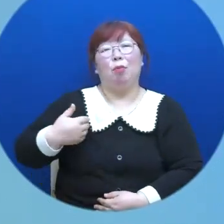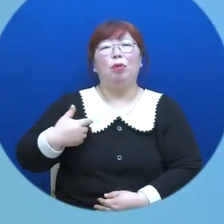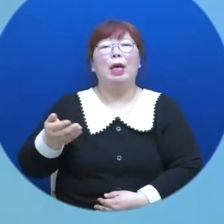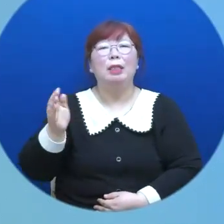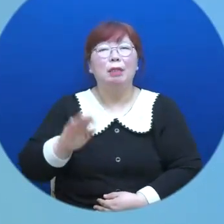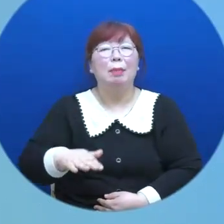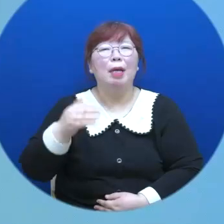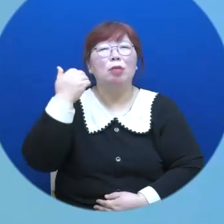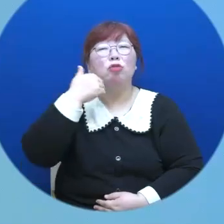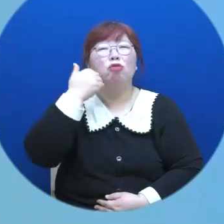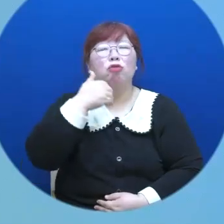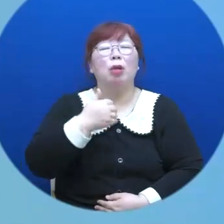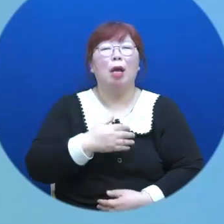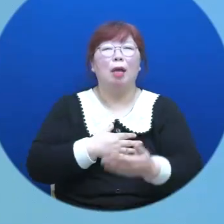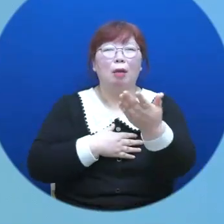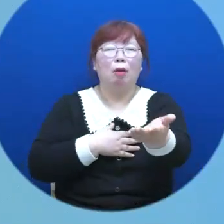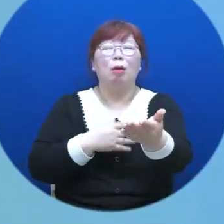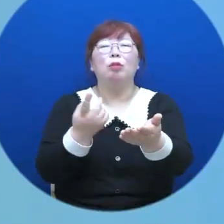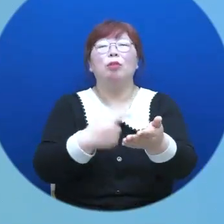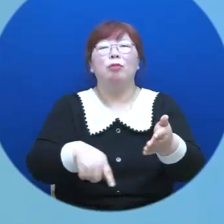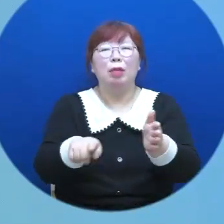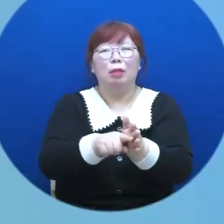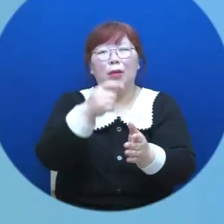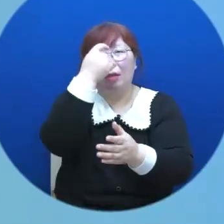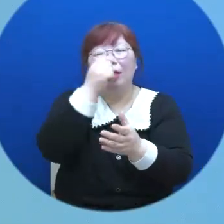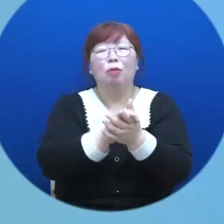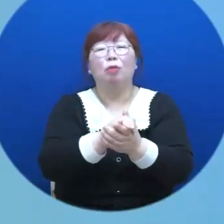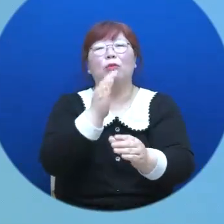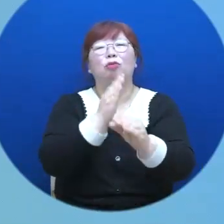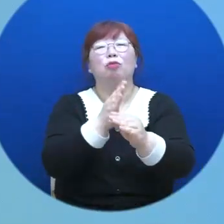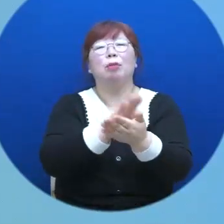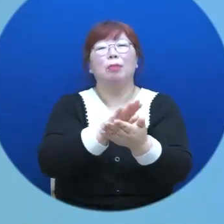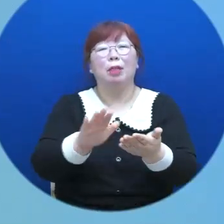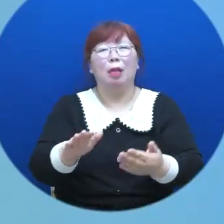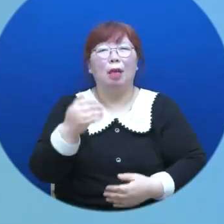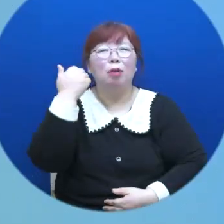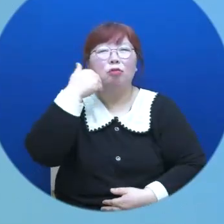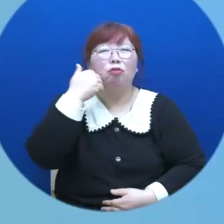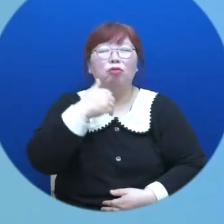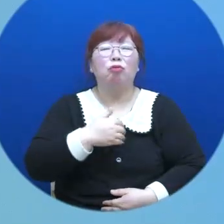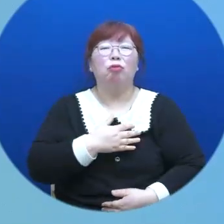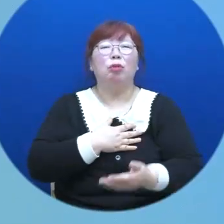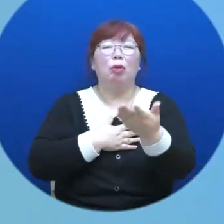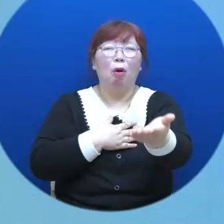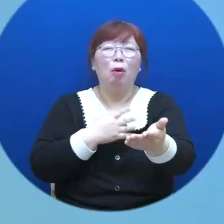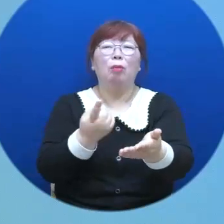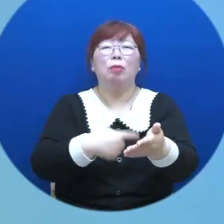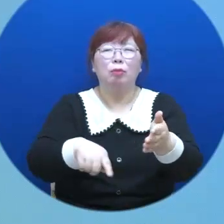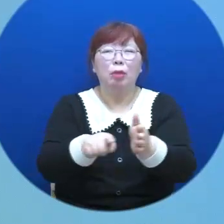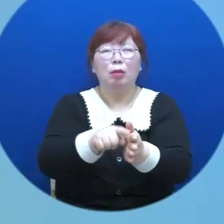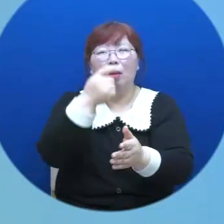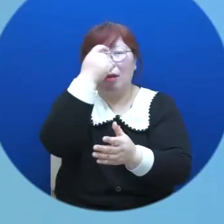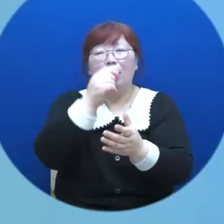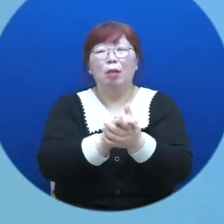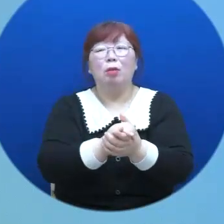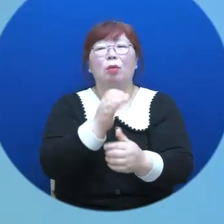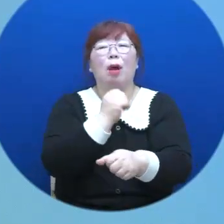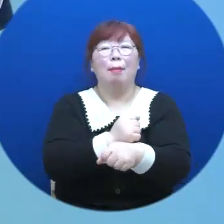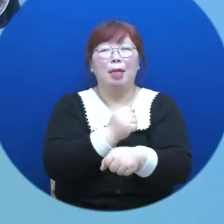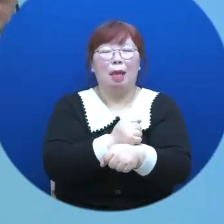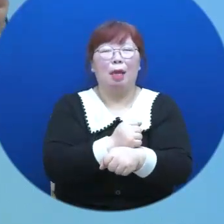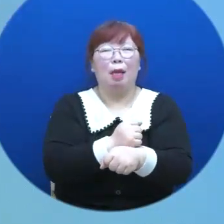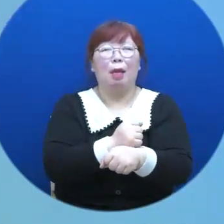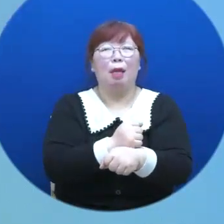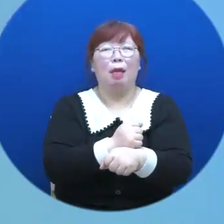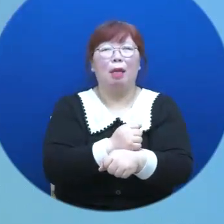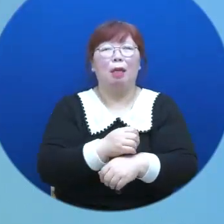누군가 여러분을 위하여 기도합니다. 누군가 여러분을 위하여 기도합니다. 자기는